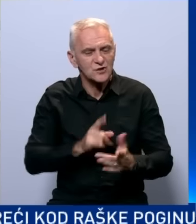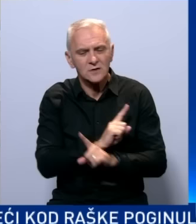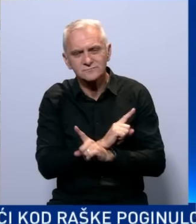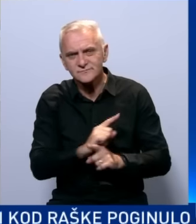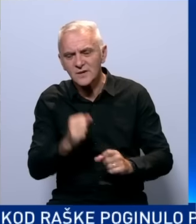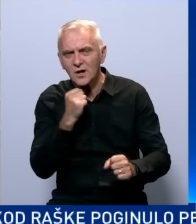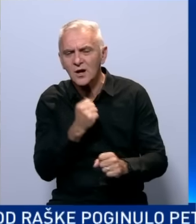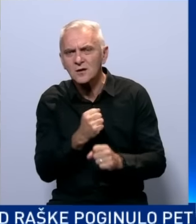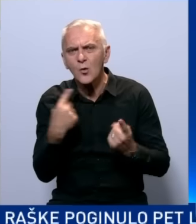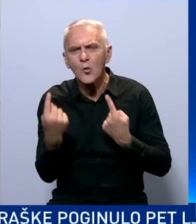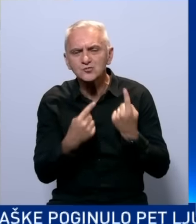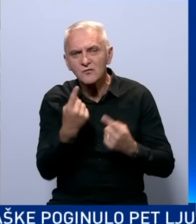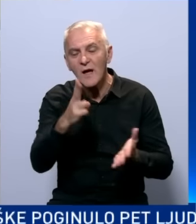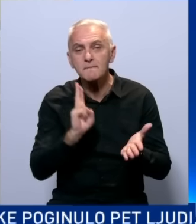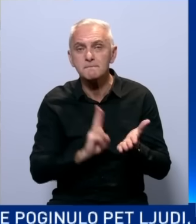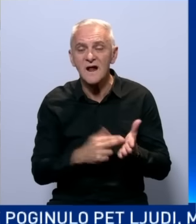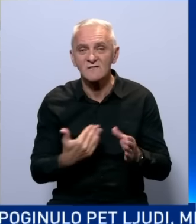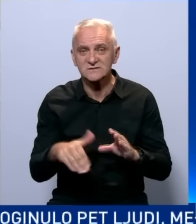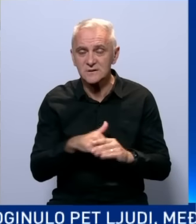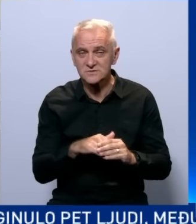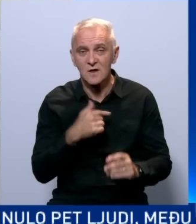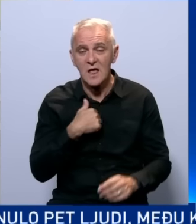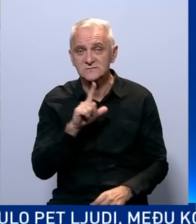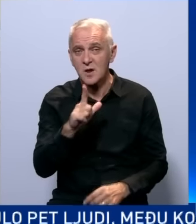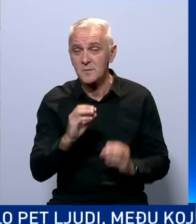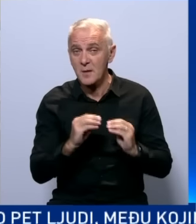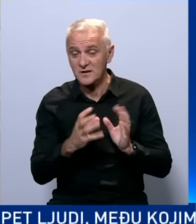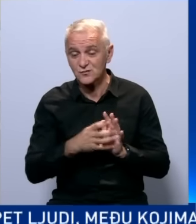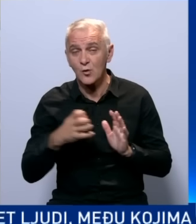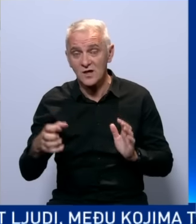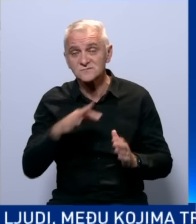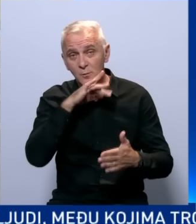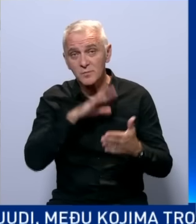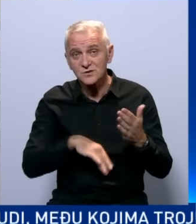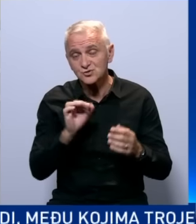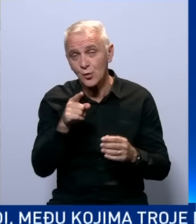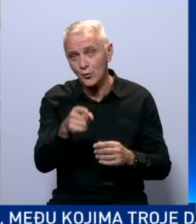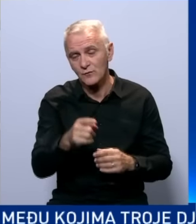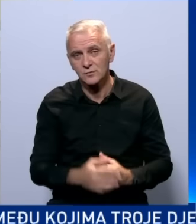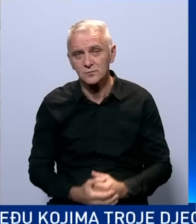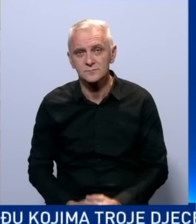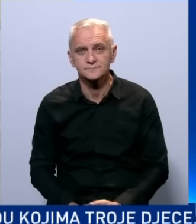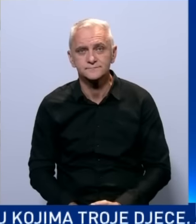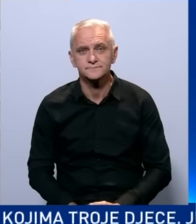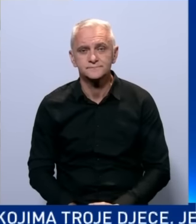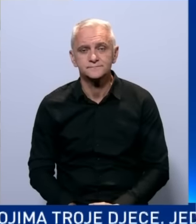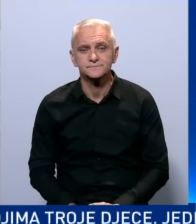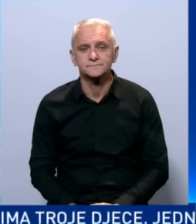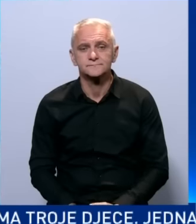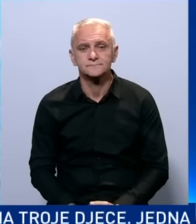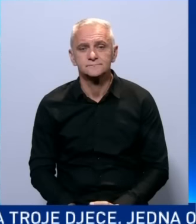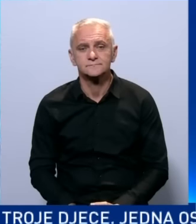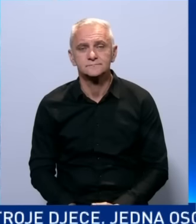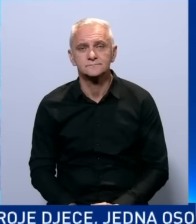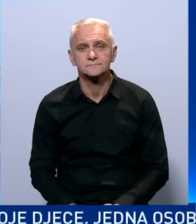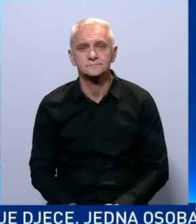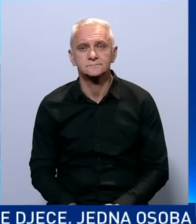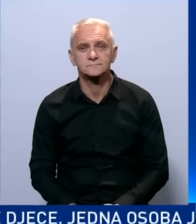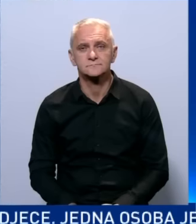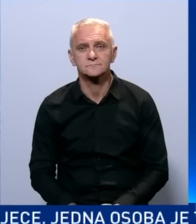uslove i prava zaposlenika. Ja sam Lamija Bajramovića, u nastavku Dnevnika pogledajte njihovu priču.